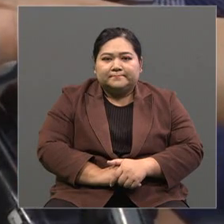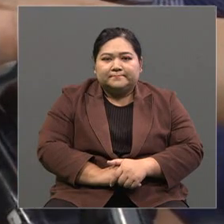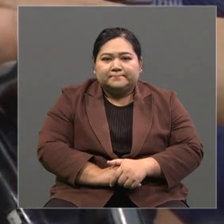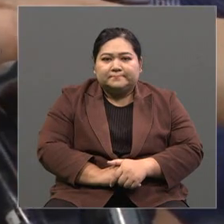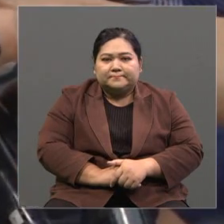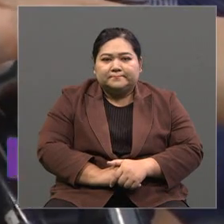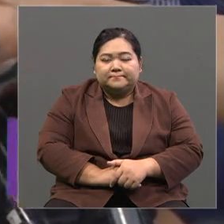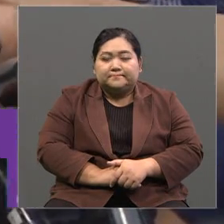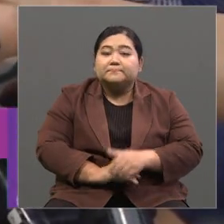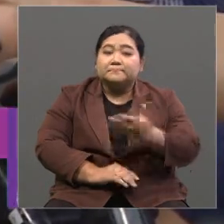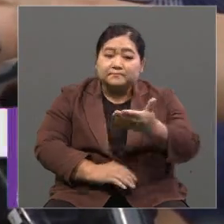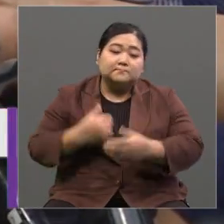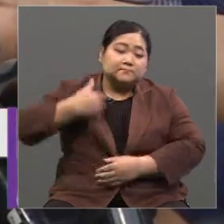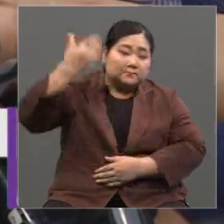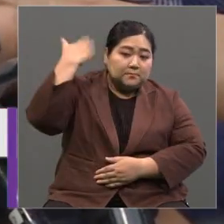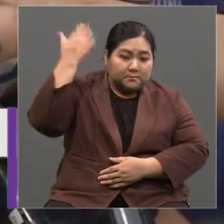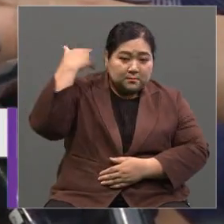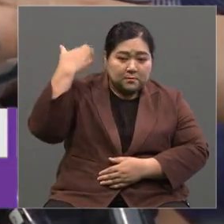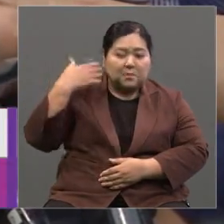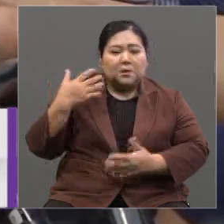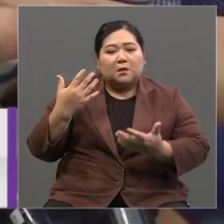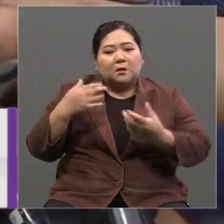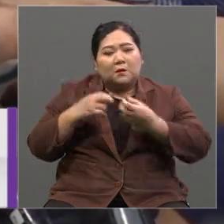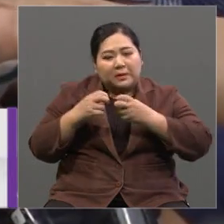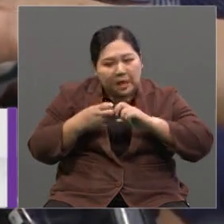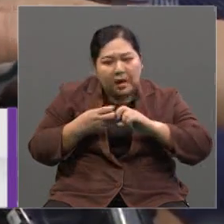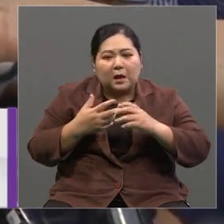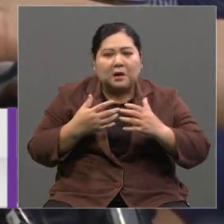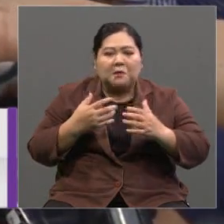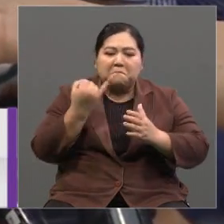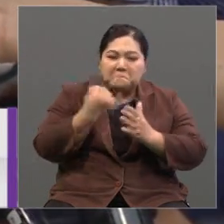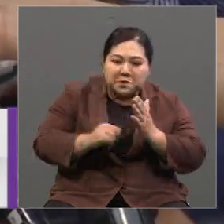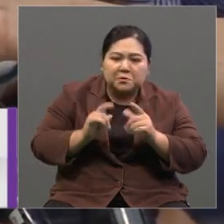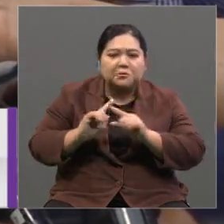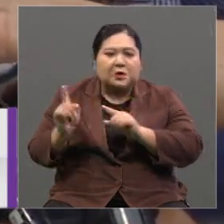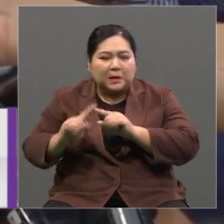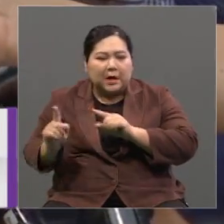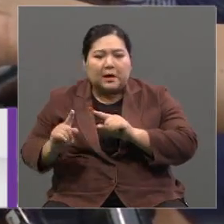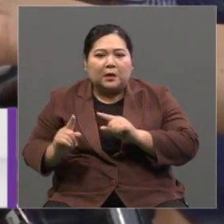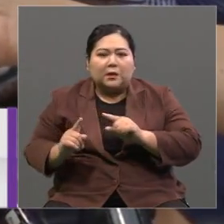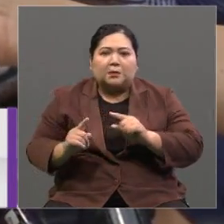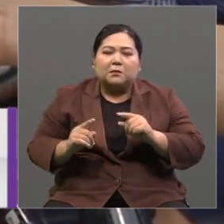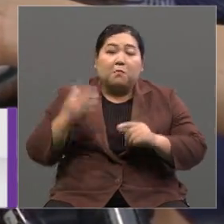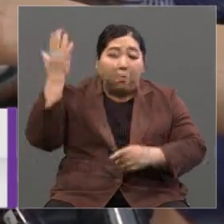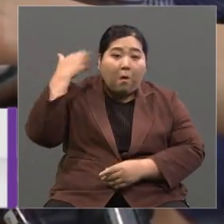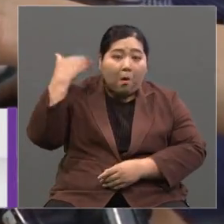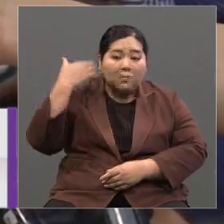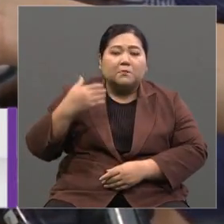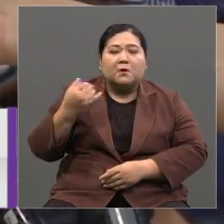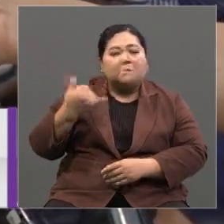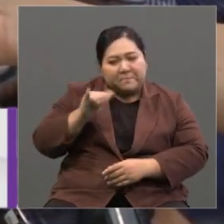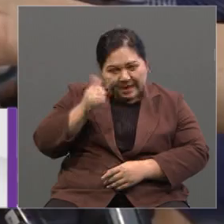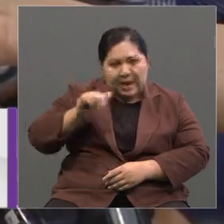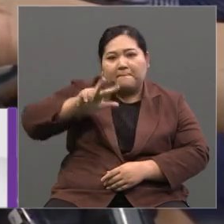ไม่ว่าอะไรที่เคยเกิดไม่ว่าอะไรที่เคยเป็นปัญหาแล้วก็ไม่ว่าอะไรที่เกิดขึ้นอาจจะมีส่วนจากพรรคเพื่อไท